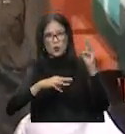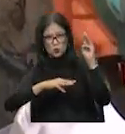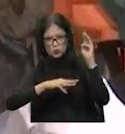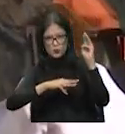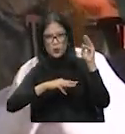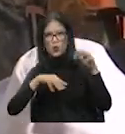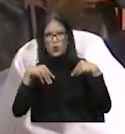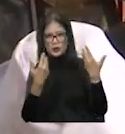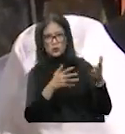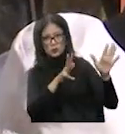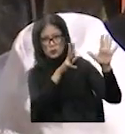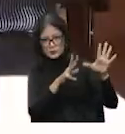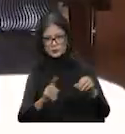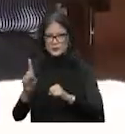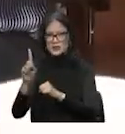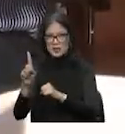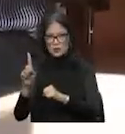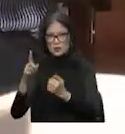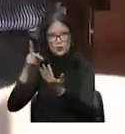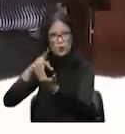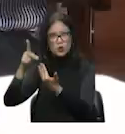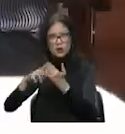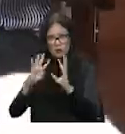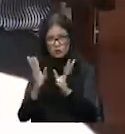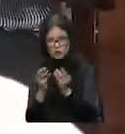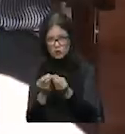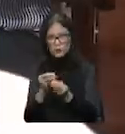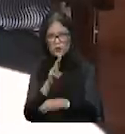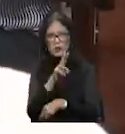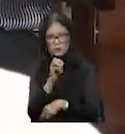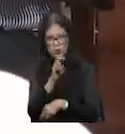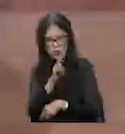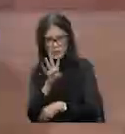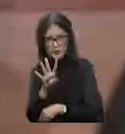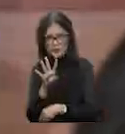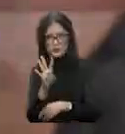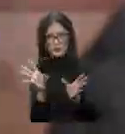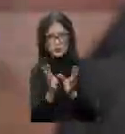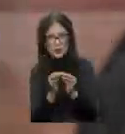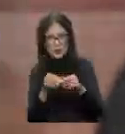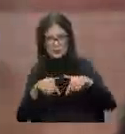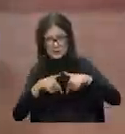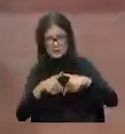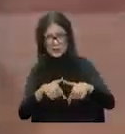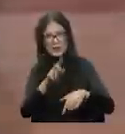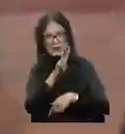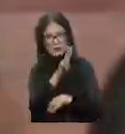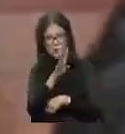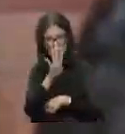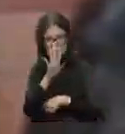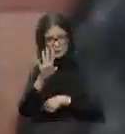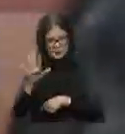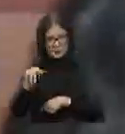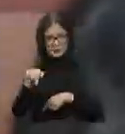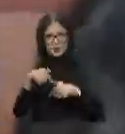rangkaian program Kata Kreatif Indonesia tahun 2024. Sebanyak 150 peserta workshop kata kreatif diajak untuk naik kelas